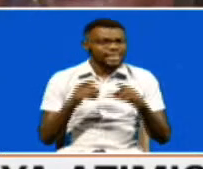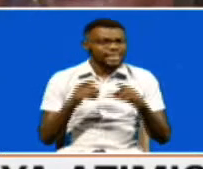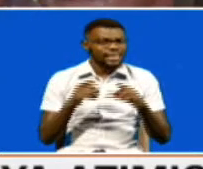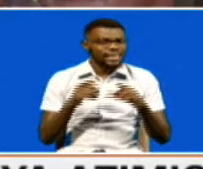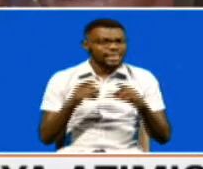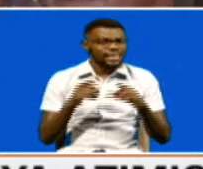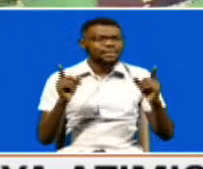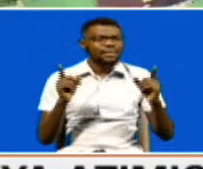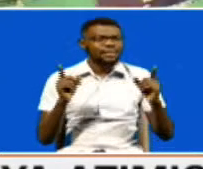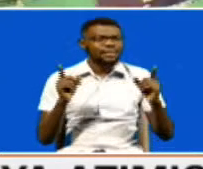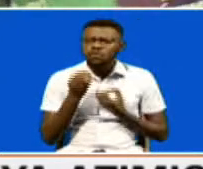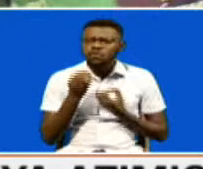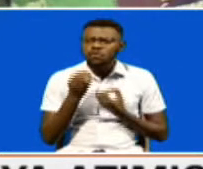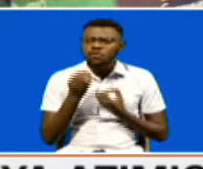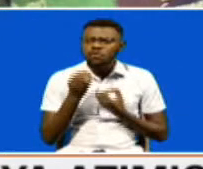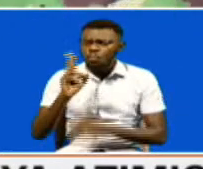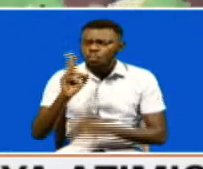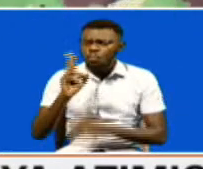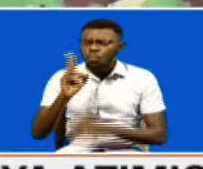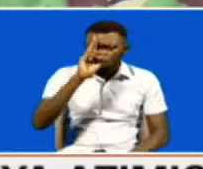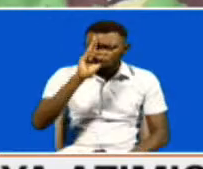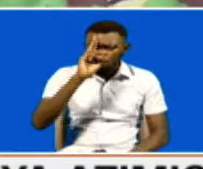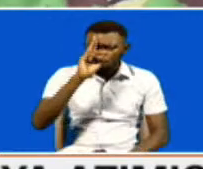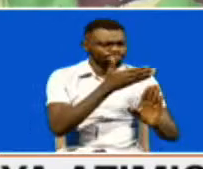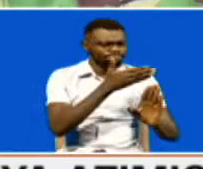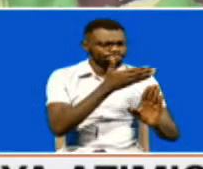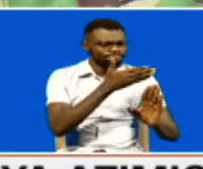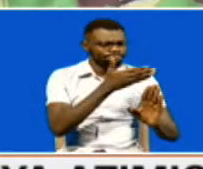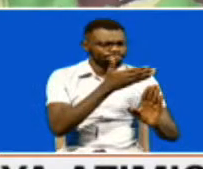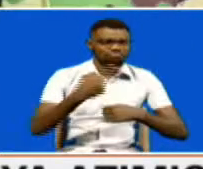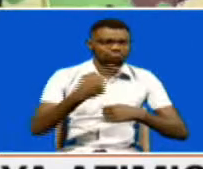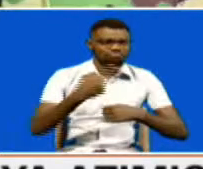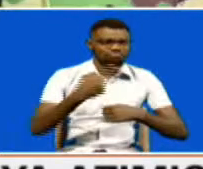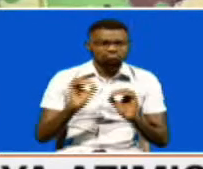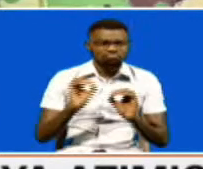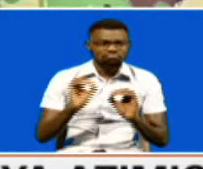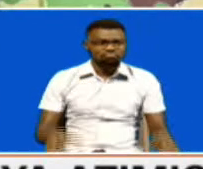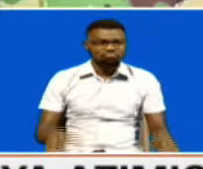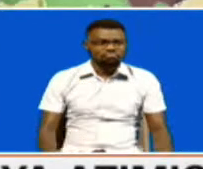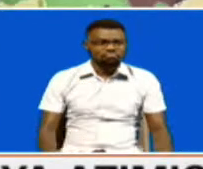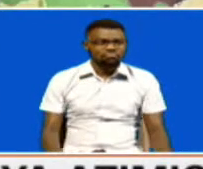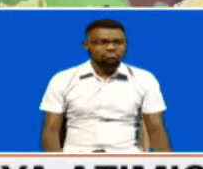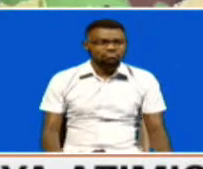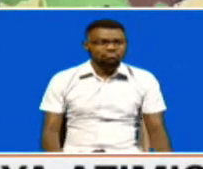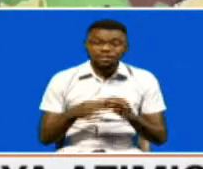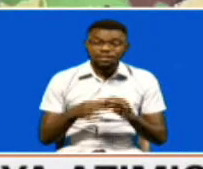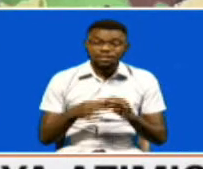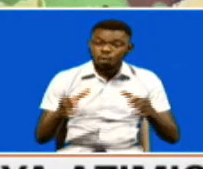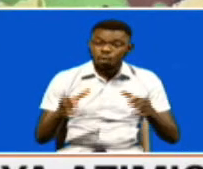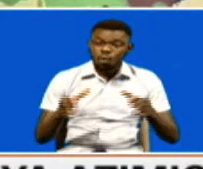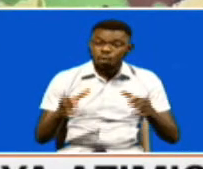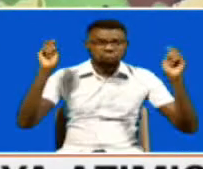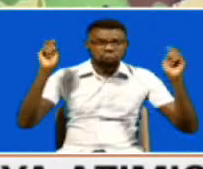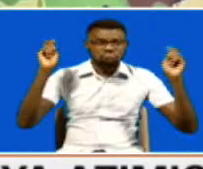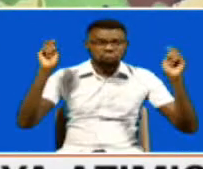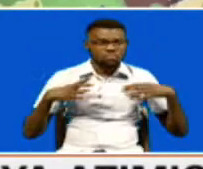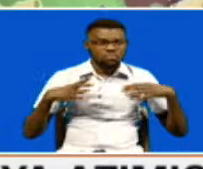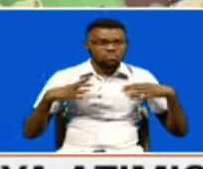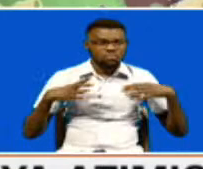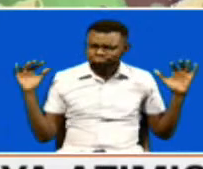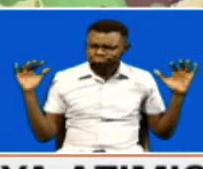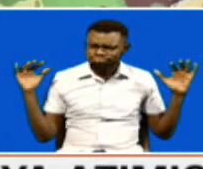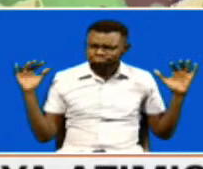wakikosa kuwajulisha polisi angalau siku tatu kabla. Azimio One Kenya, we intended to have a maandamano mass